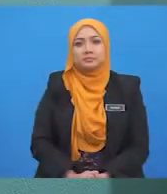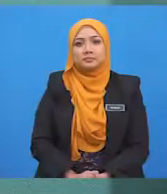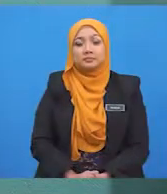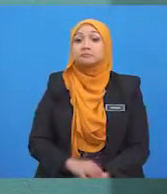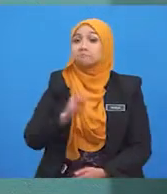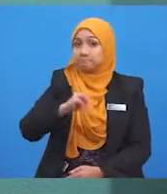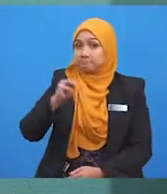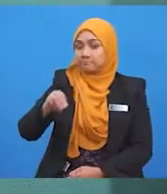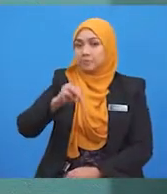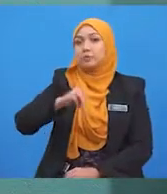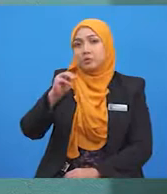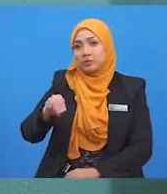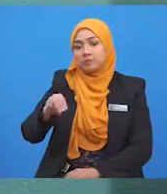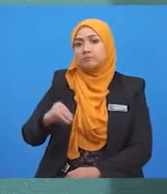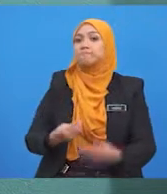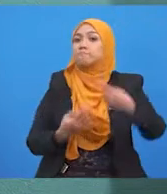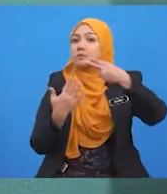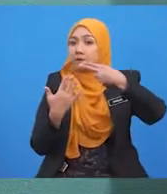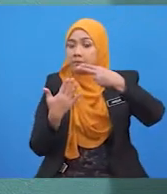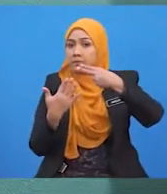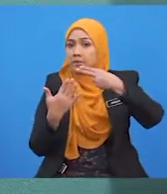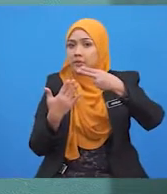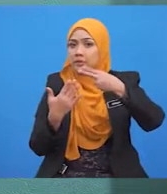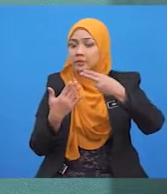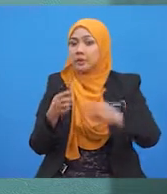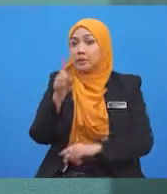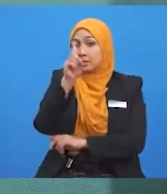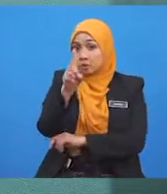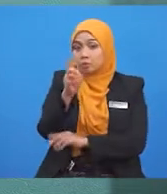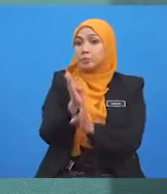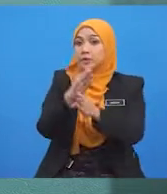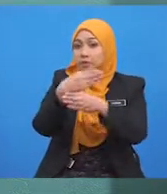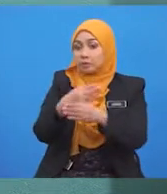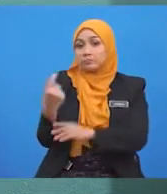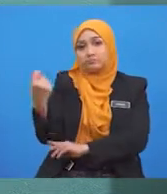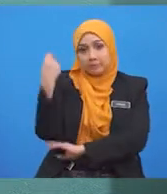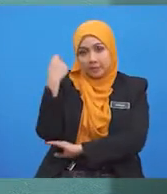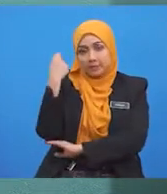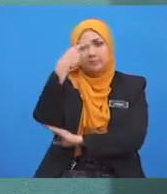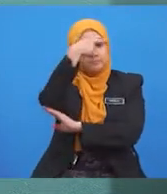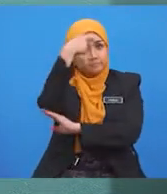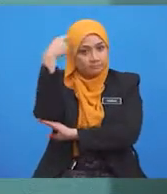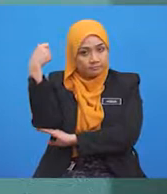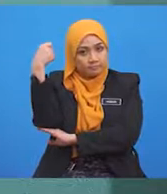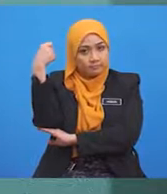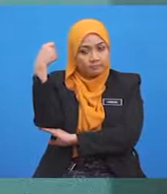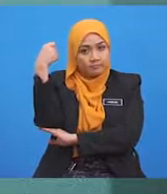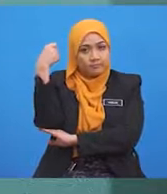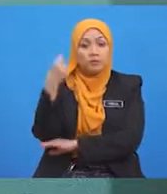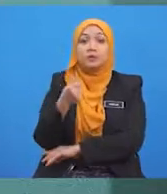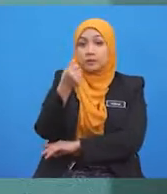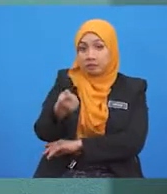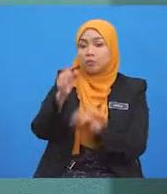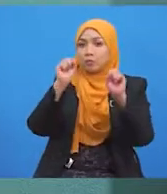muda-mudi HB modul kan satu bentuk tenaga kerana ia boleh